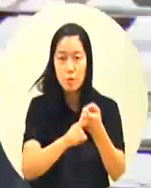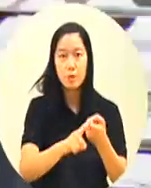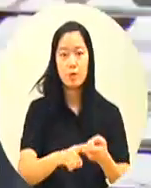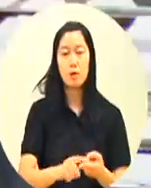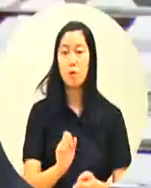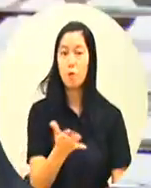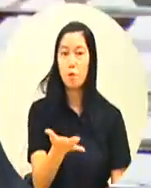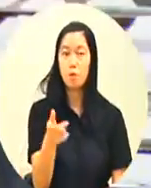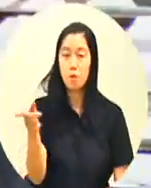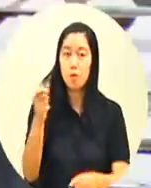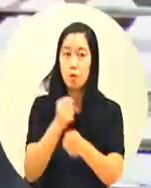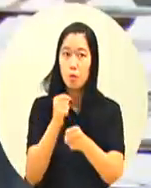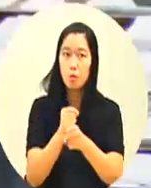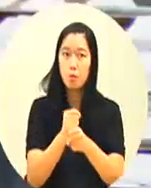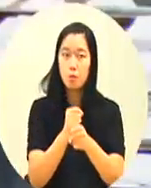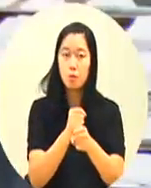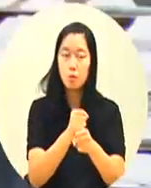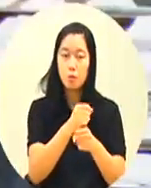做出几个